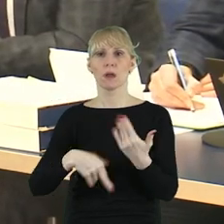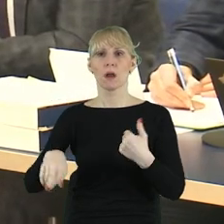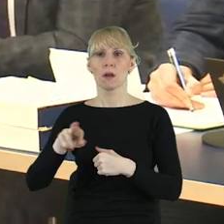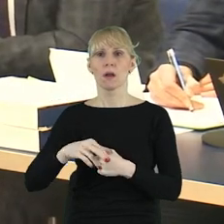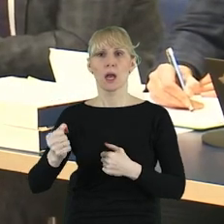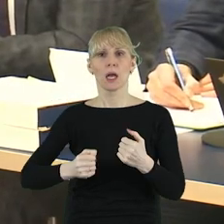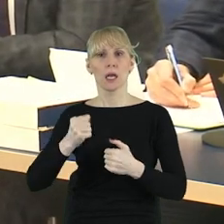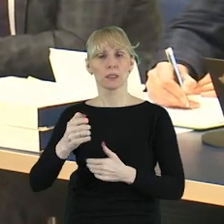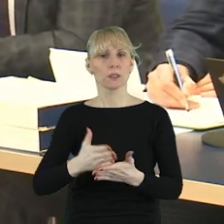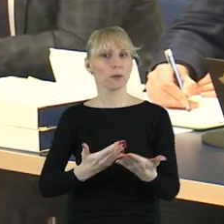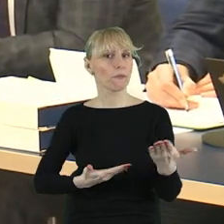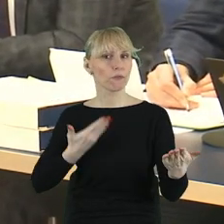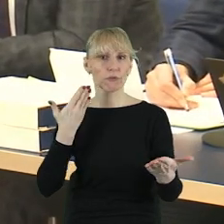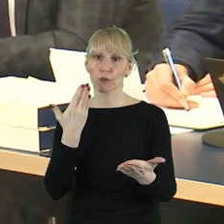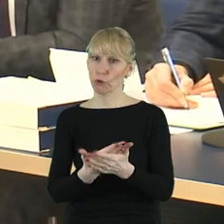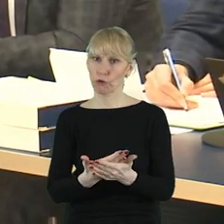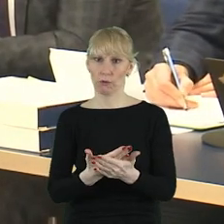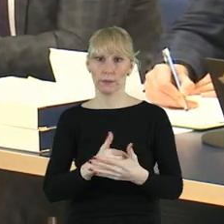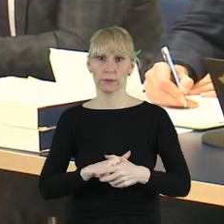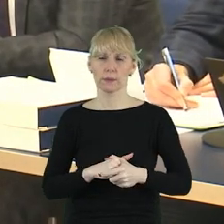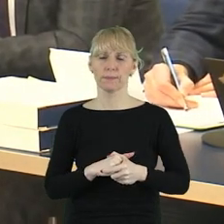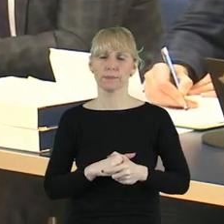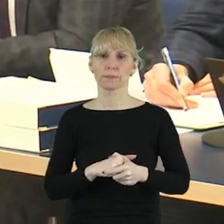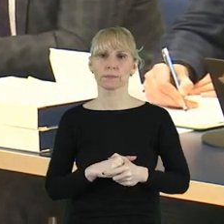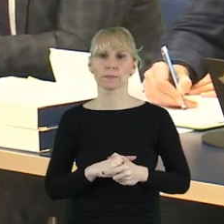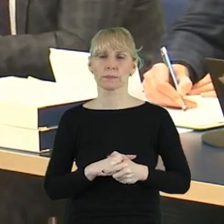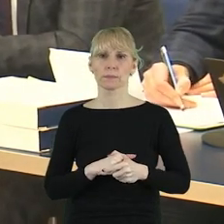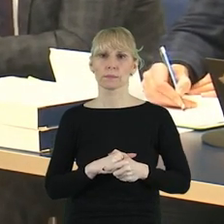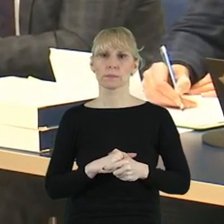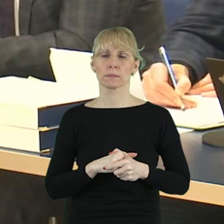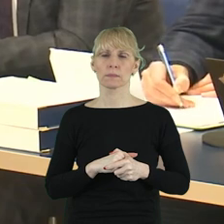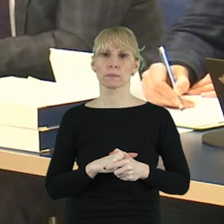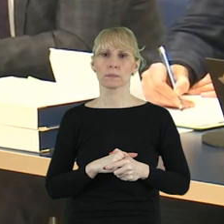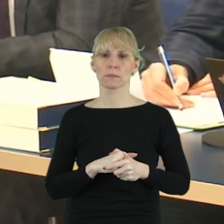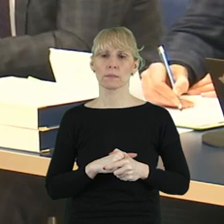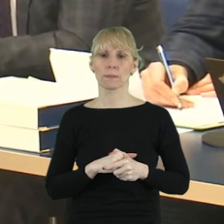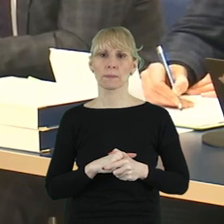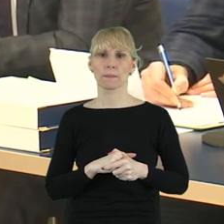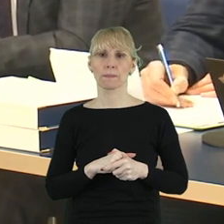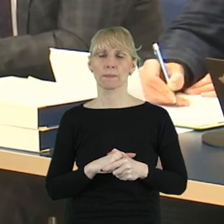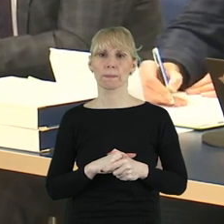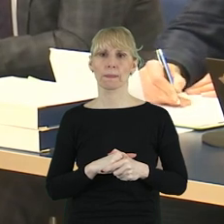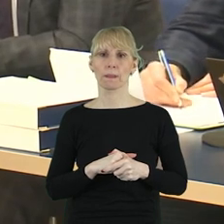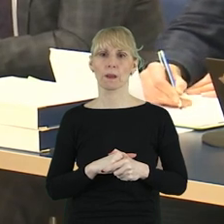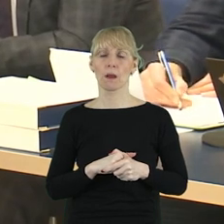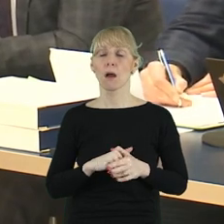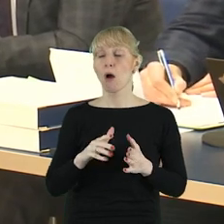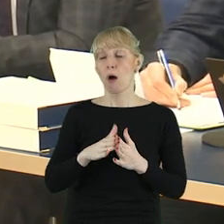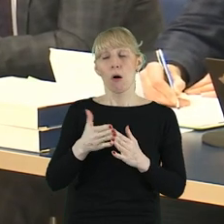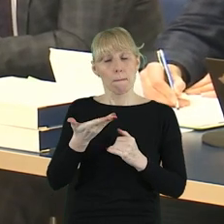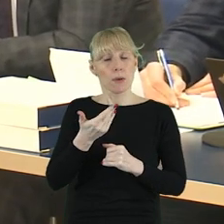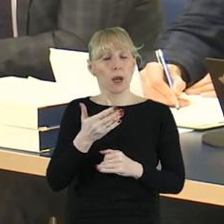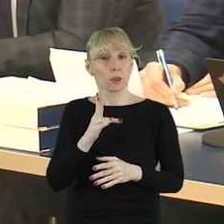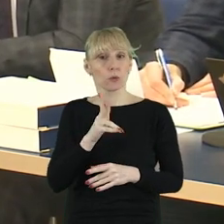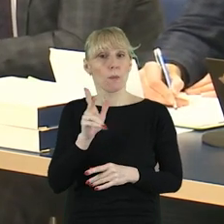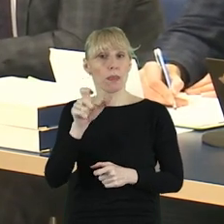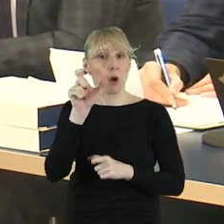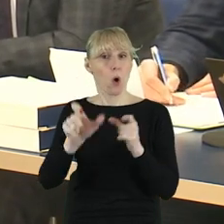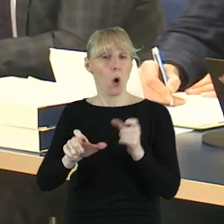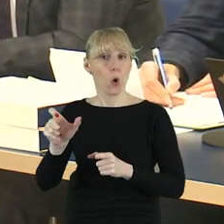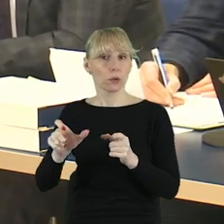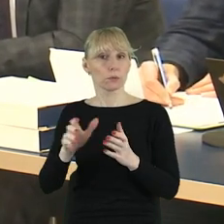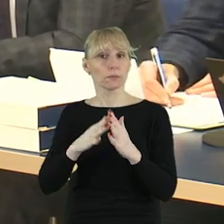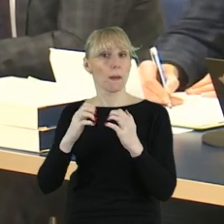O ile będą zainteresowani parlamentarzyści, rozumiem, że pani